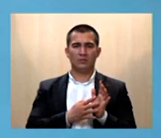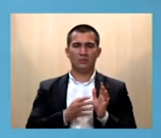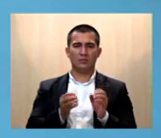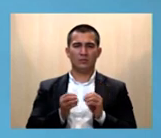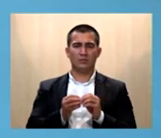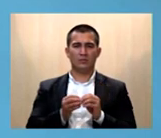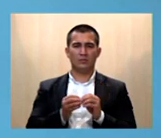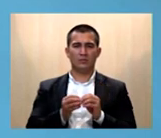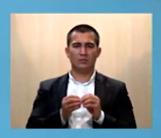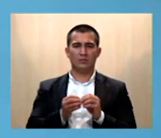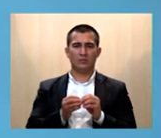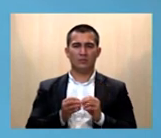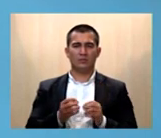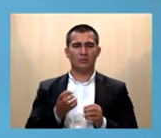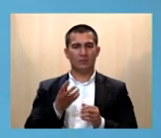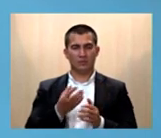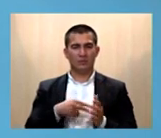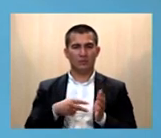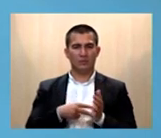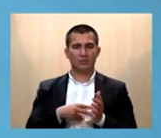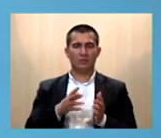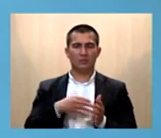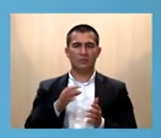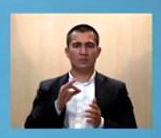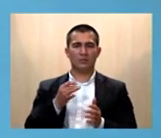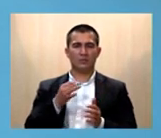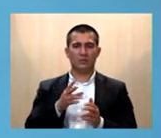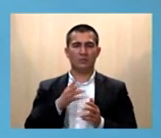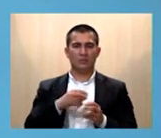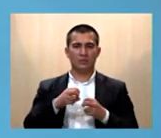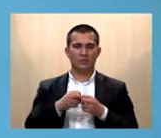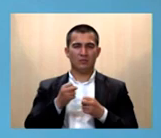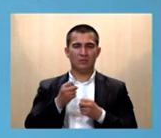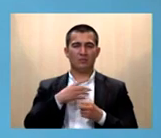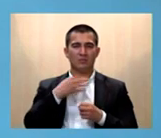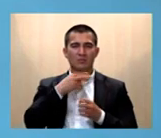9, 10. Tugatdik. Oyoqlarimizni bo'shatib olamiz.